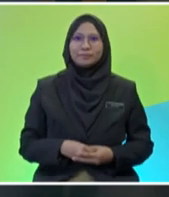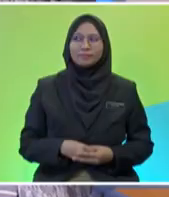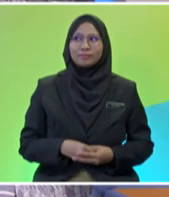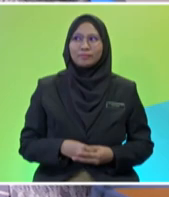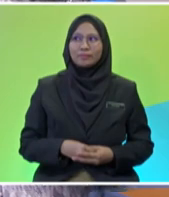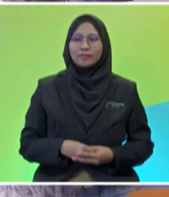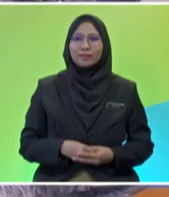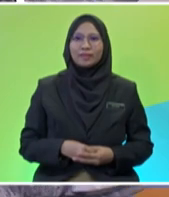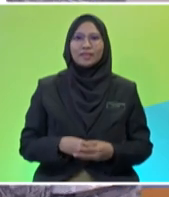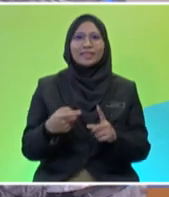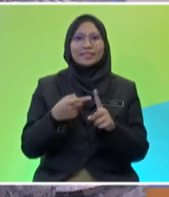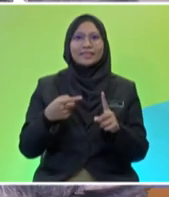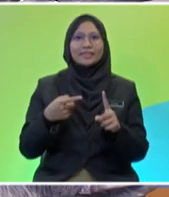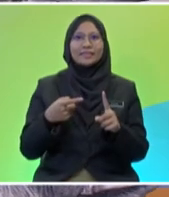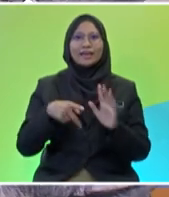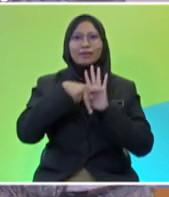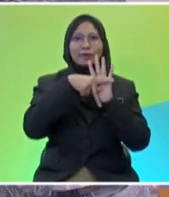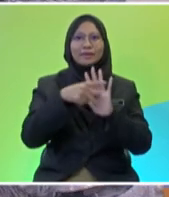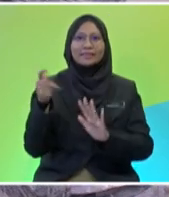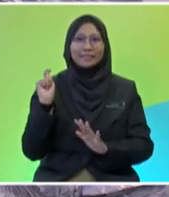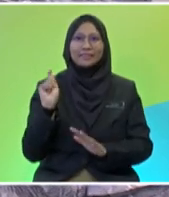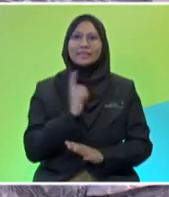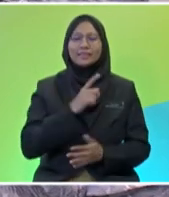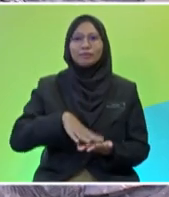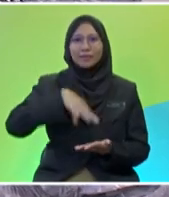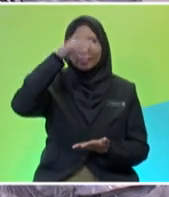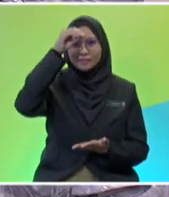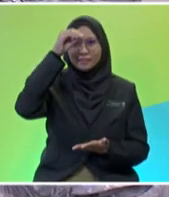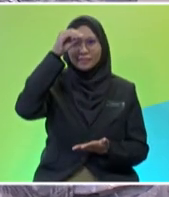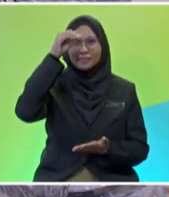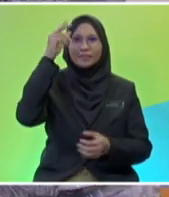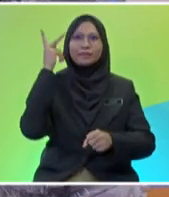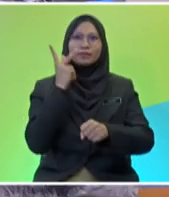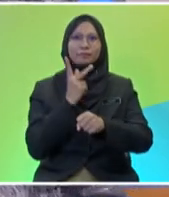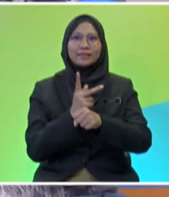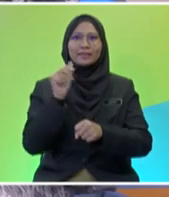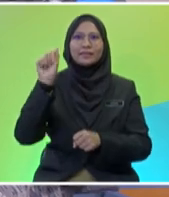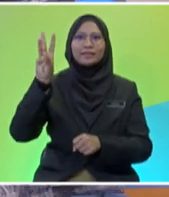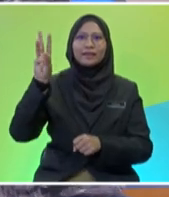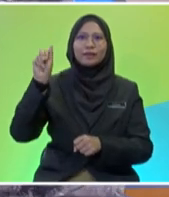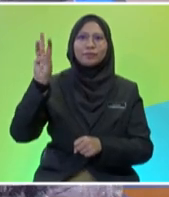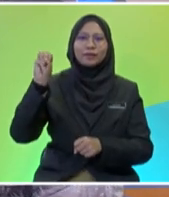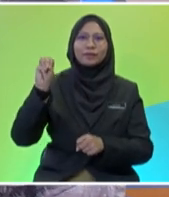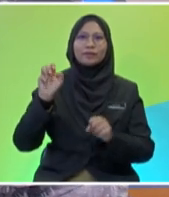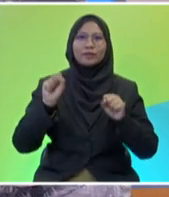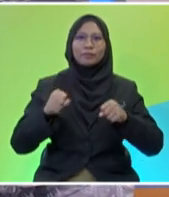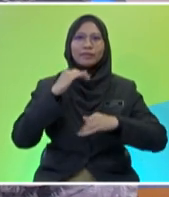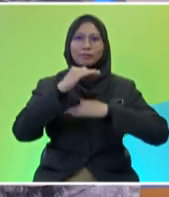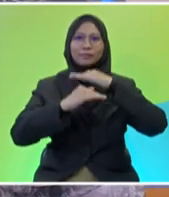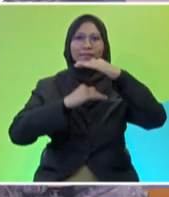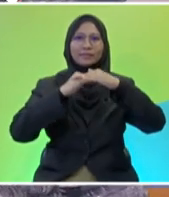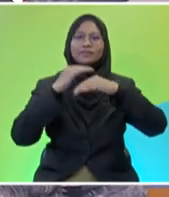pameran tadi Sebenarnya tadi aku akan belajar berkaitan dengan penghematan awam pembangkit pembangunan negara